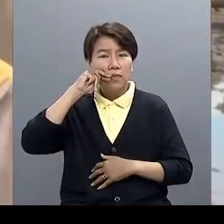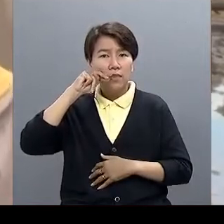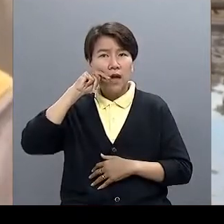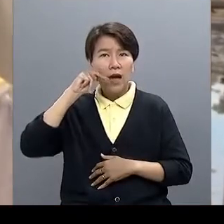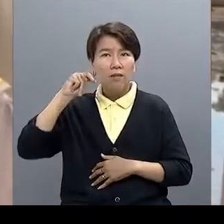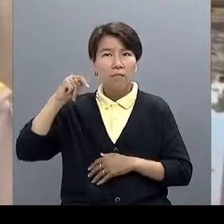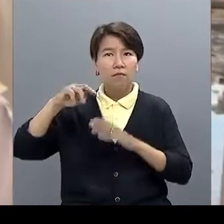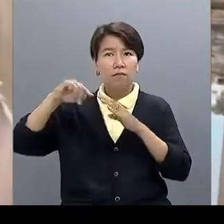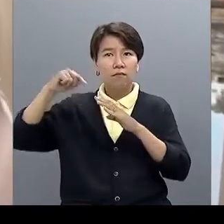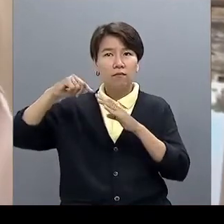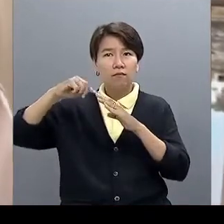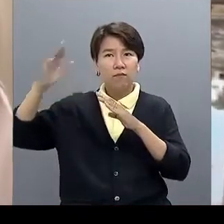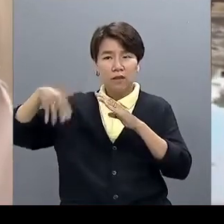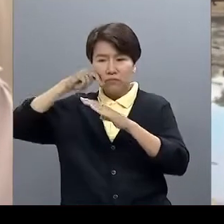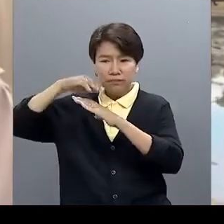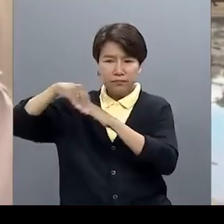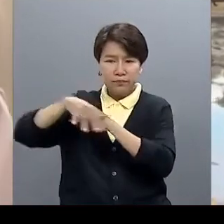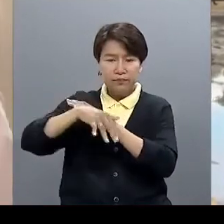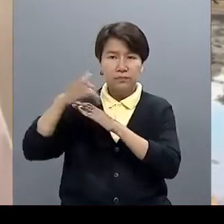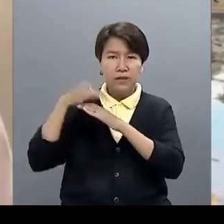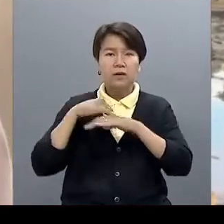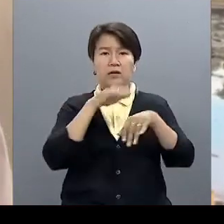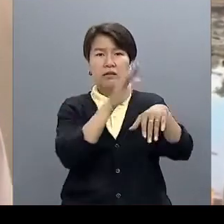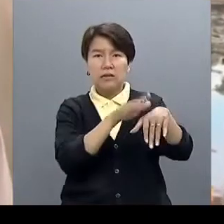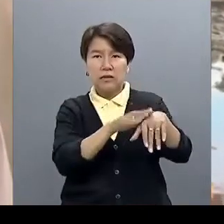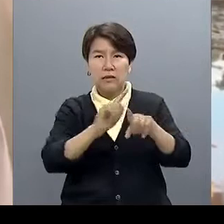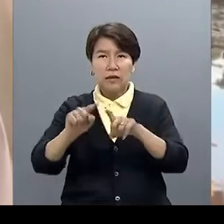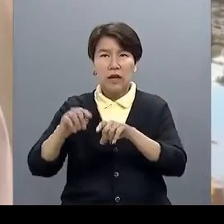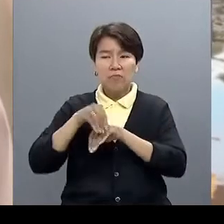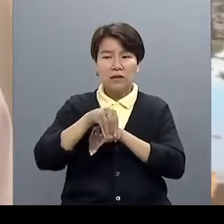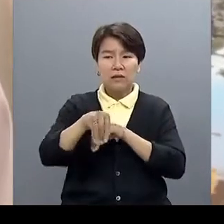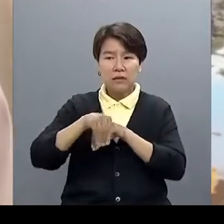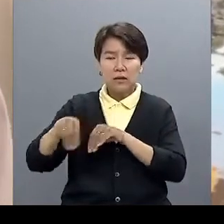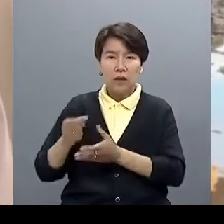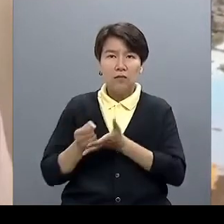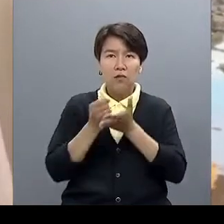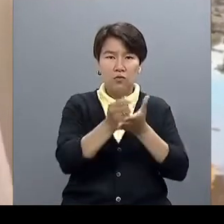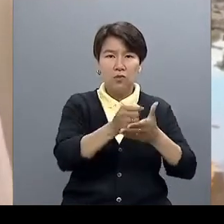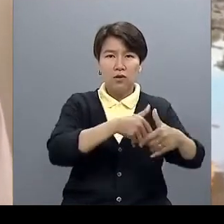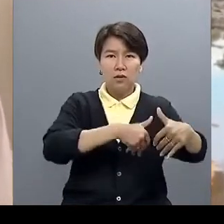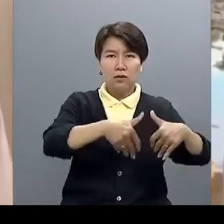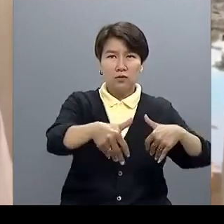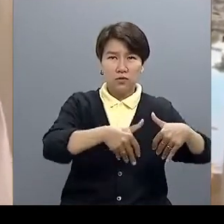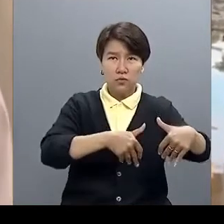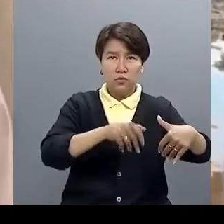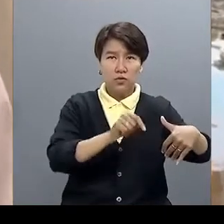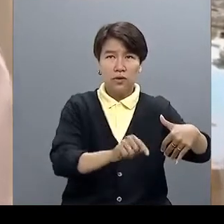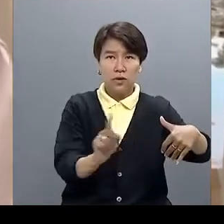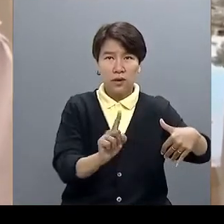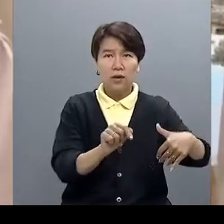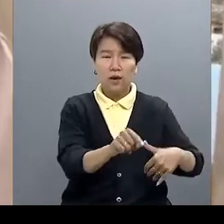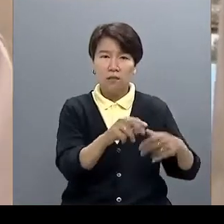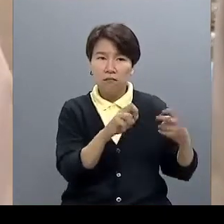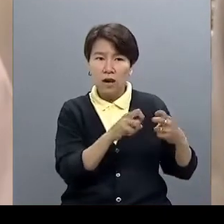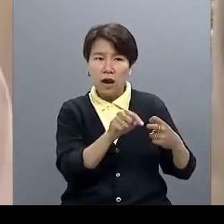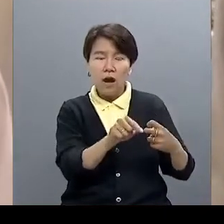จะสร้างเป็นเครือข่ายเอาไว้นะครับเพื่อที่จะให้พี่น้องที่อยู่ในพื้นที่เนี่ยเวลาเกิดเหตุเขาจะได้ทราบประเมินสถานการณ์ถูกแ